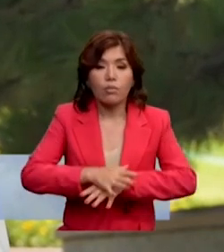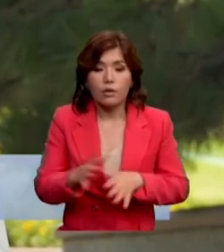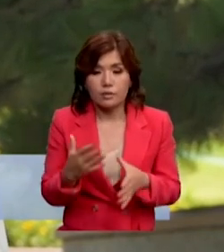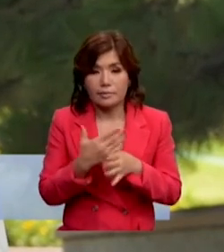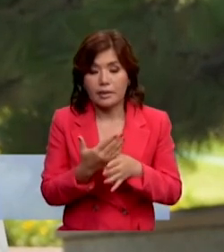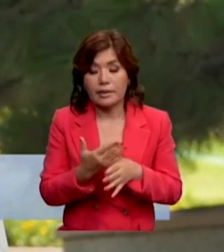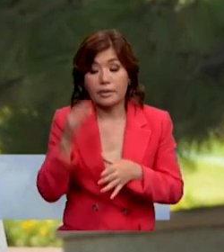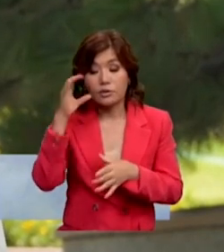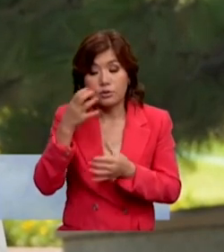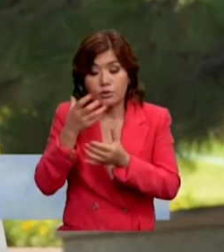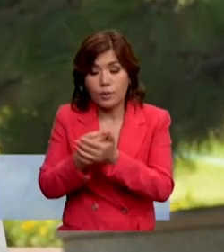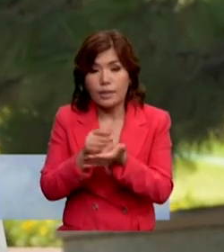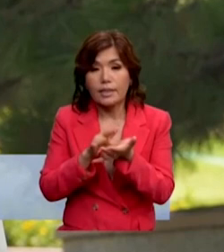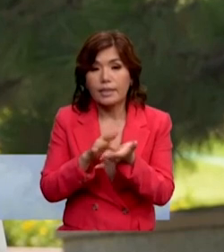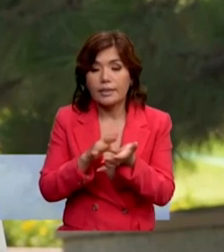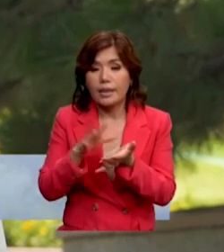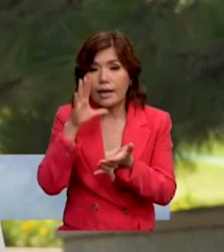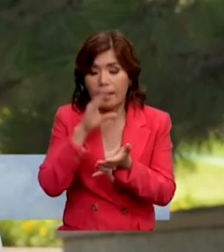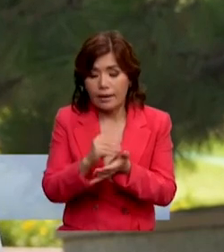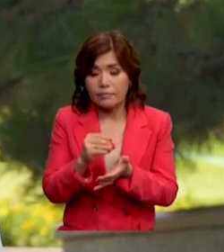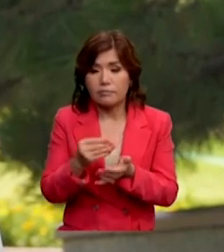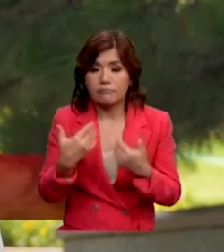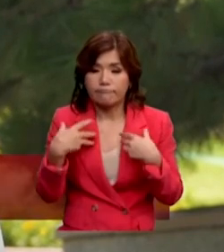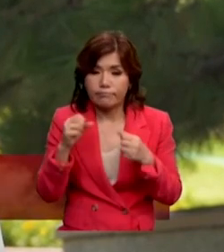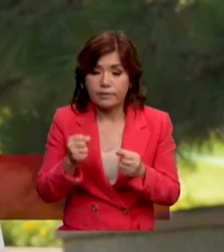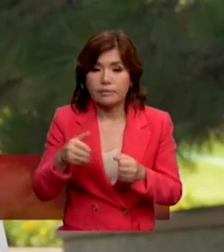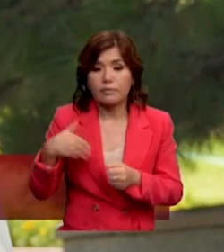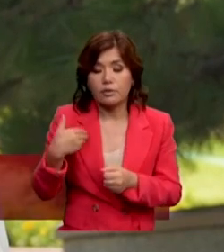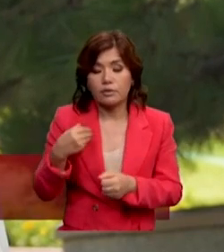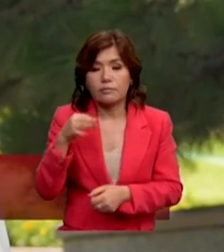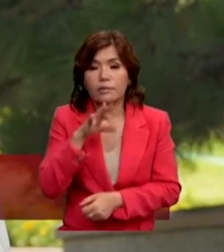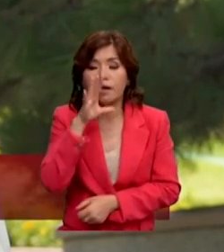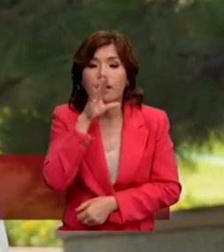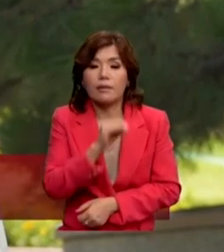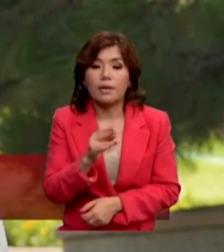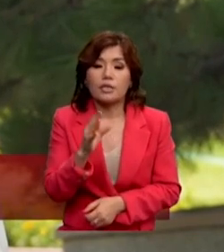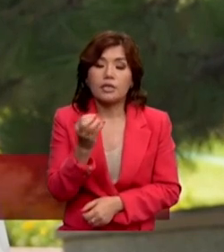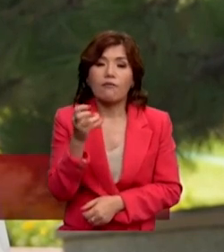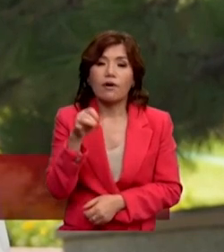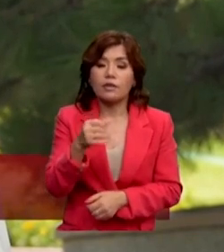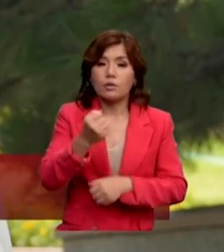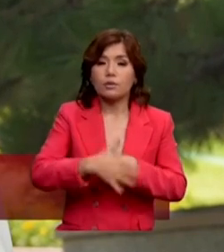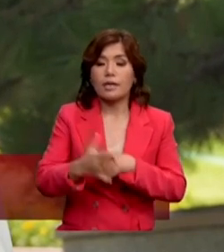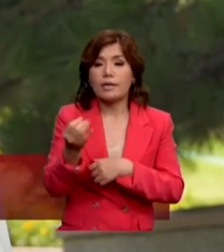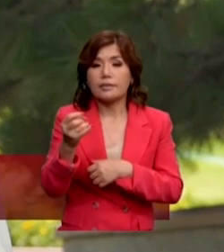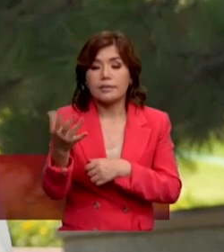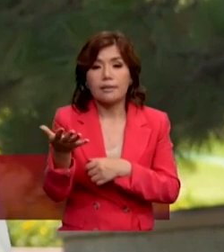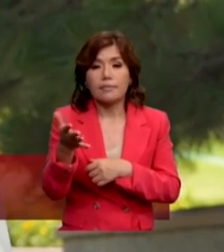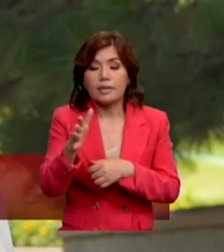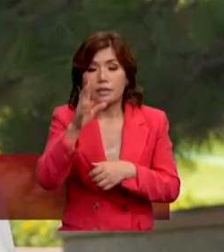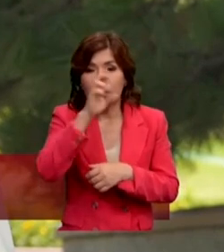Енді көршіміз өзінің туристік мүмкіндіктерін де барынша пайдалануға ниетті. Шавкат Мирзиёев Орталық Азияның бестігі